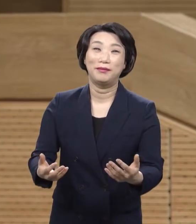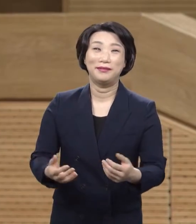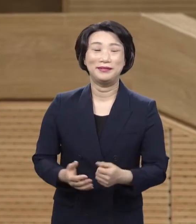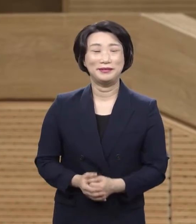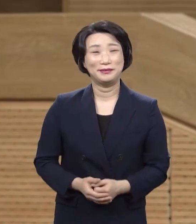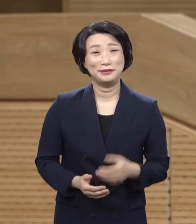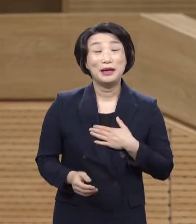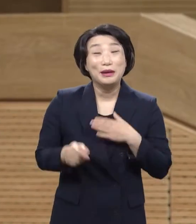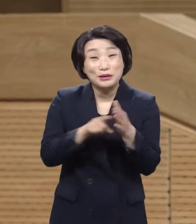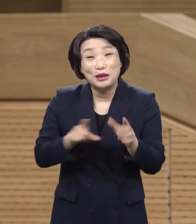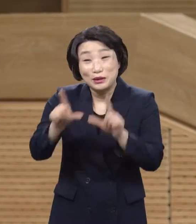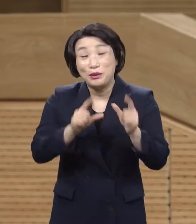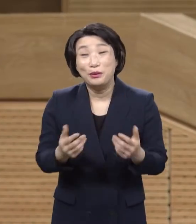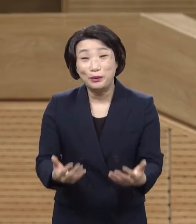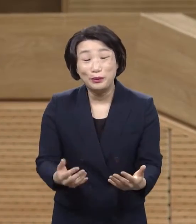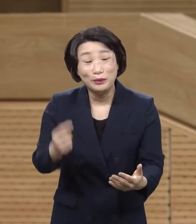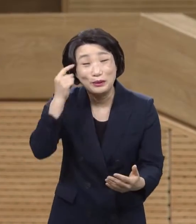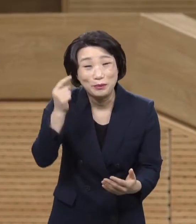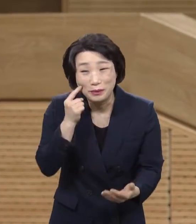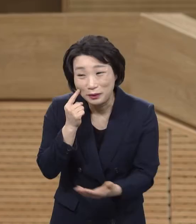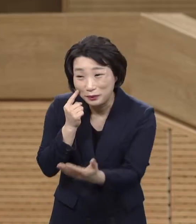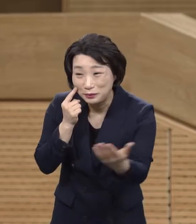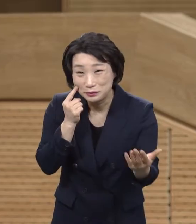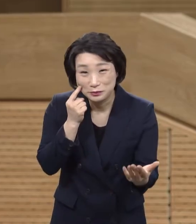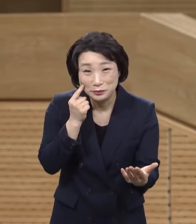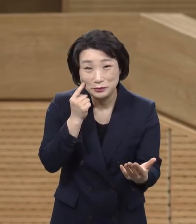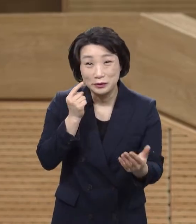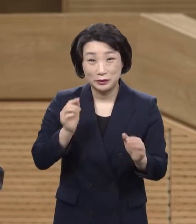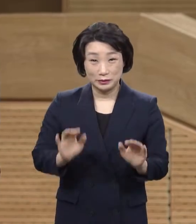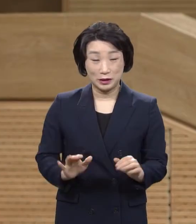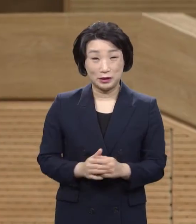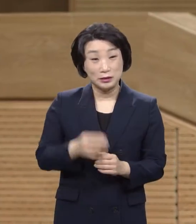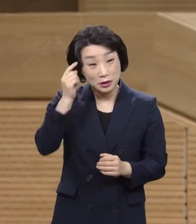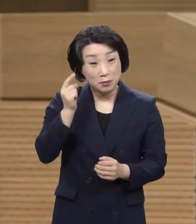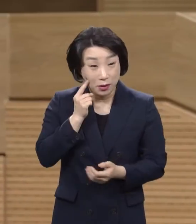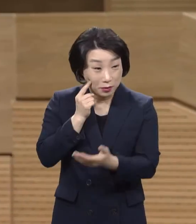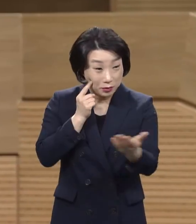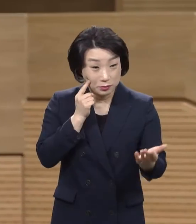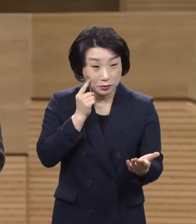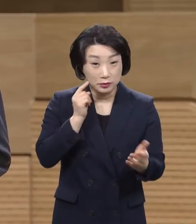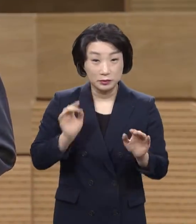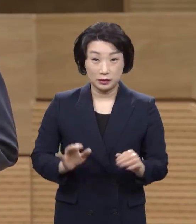내 신앙생활이 어떻게 되겠나 판단 한번 해봐. 응? 한번 이게